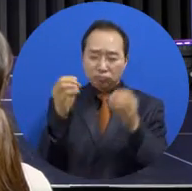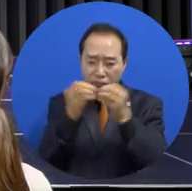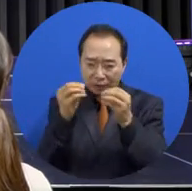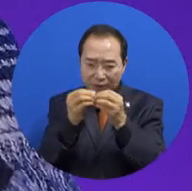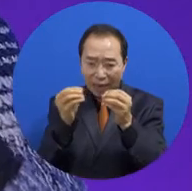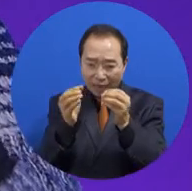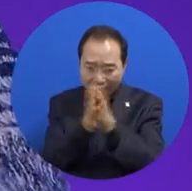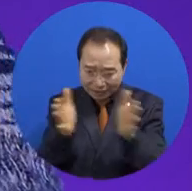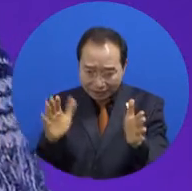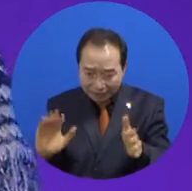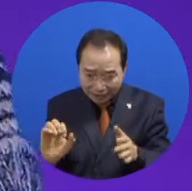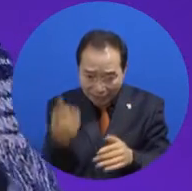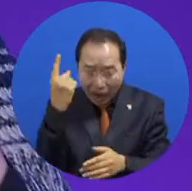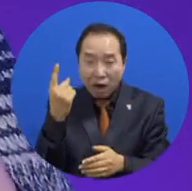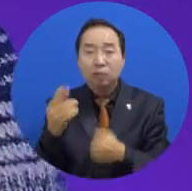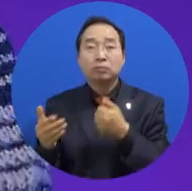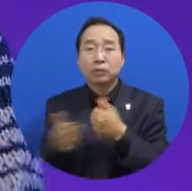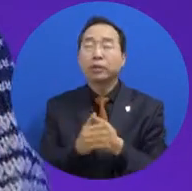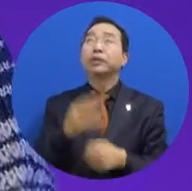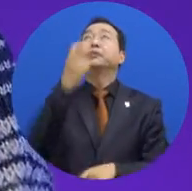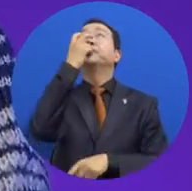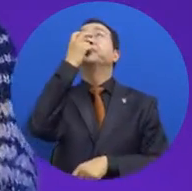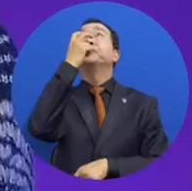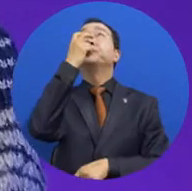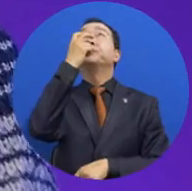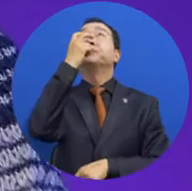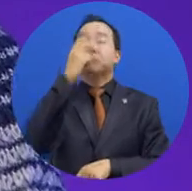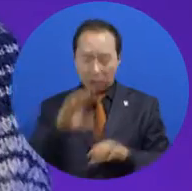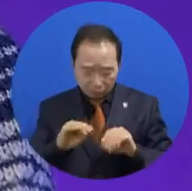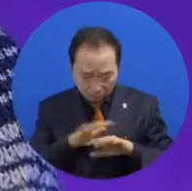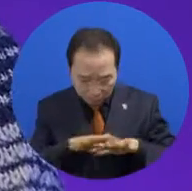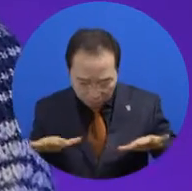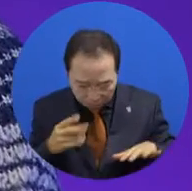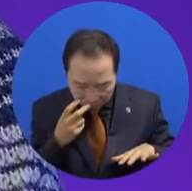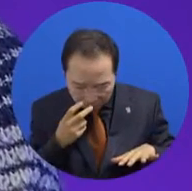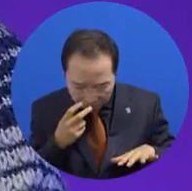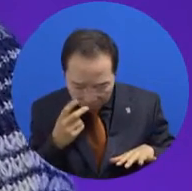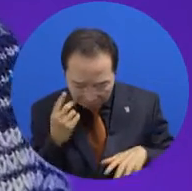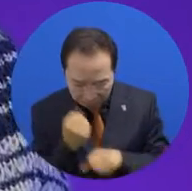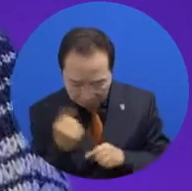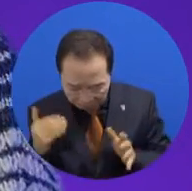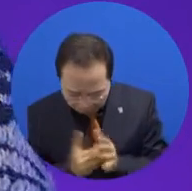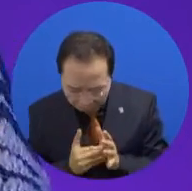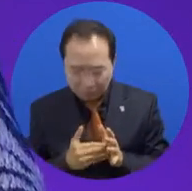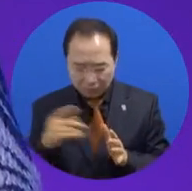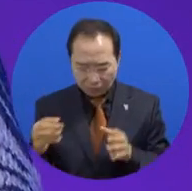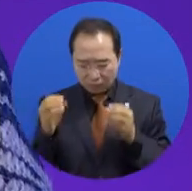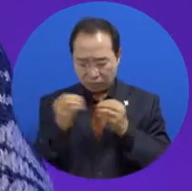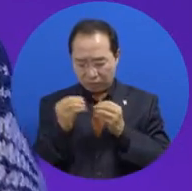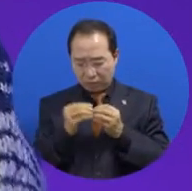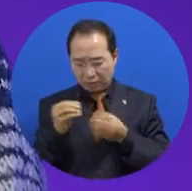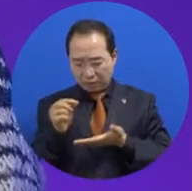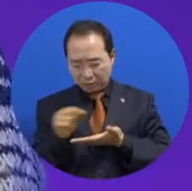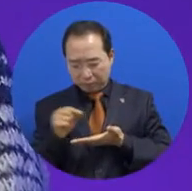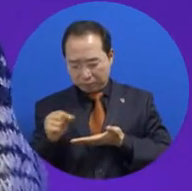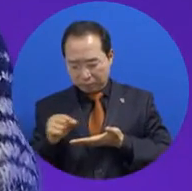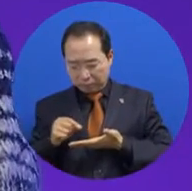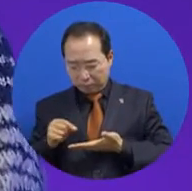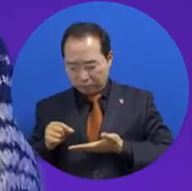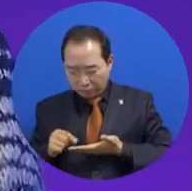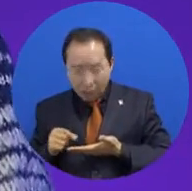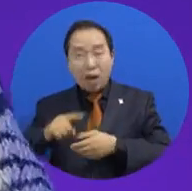순간 천문지리를 관찰한 이 신성한 언어들이 시간 공간을